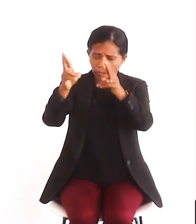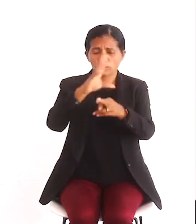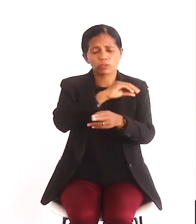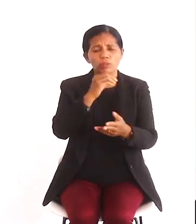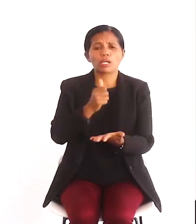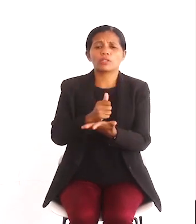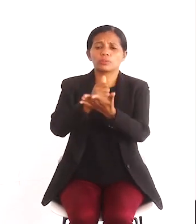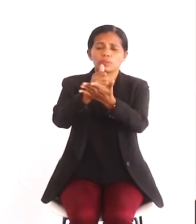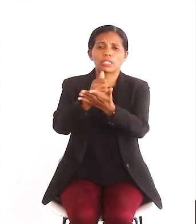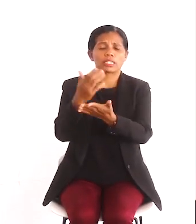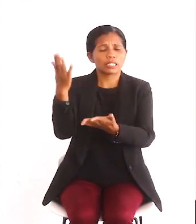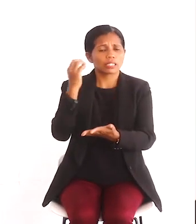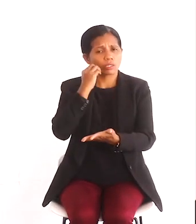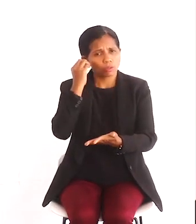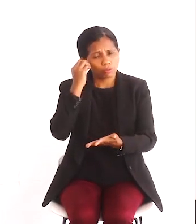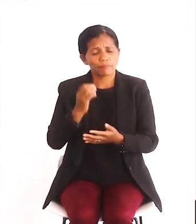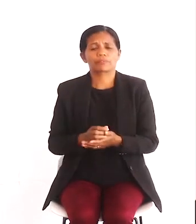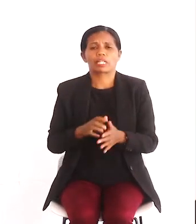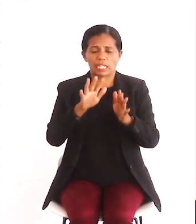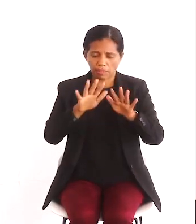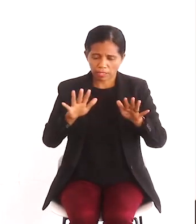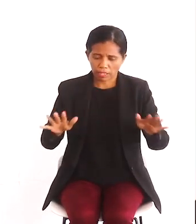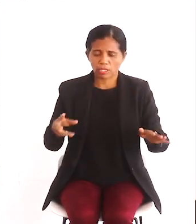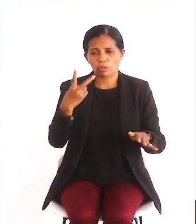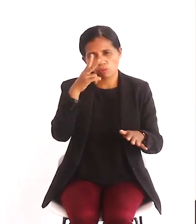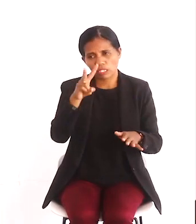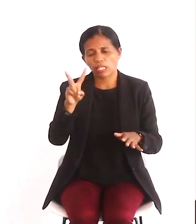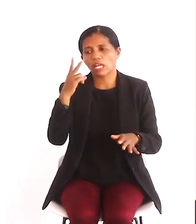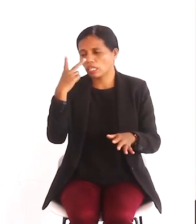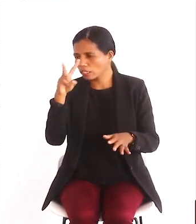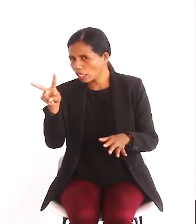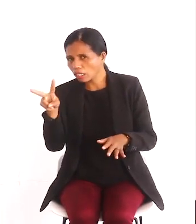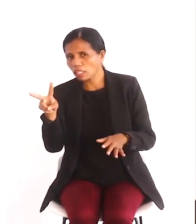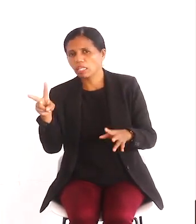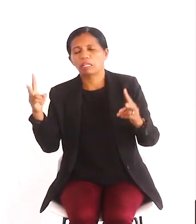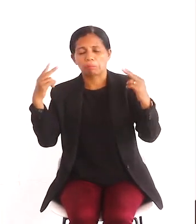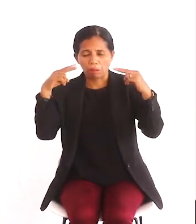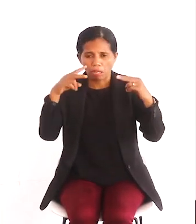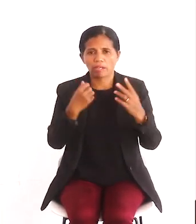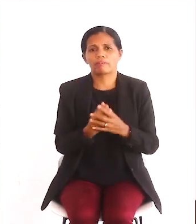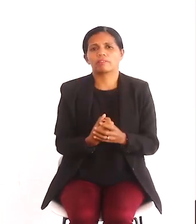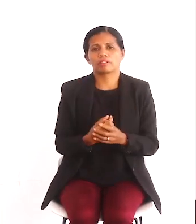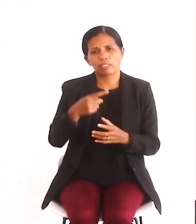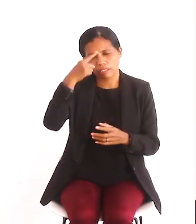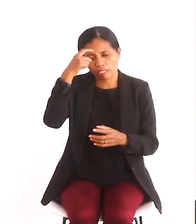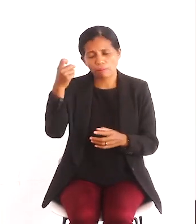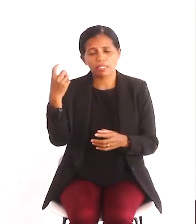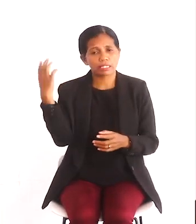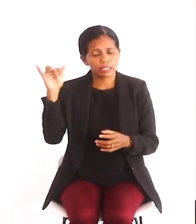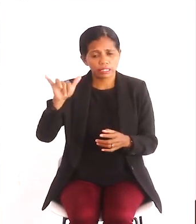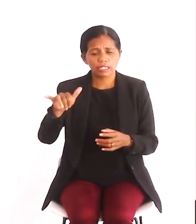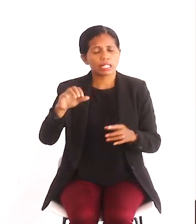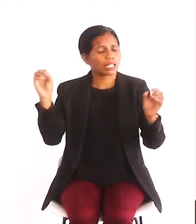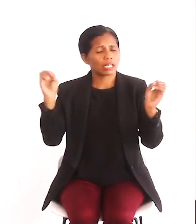malu iha umalaran. Labarek na inrua ne hateke ba malu, no senti sala tebes. Tambasira la runa malu,